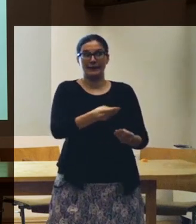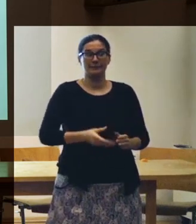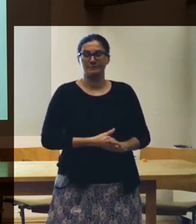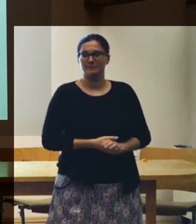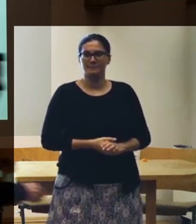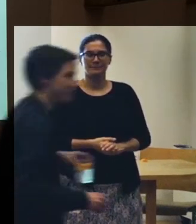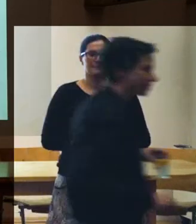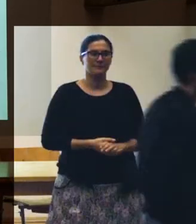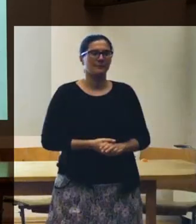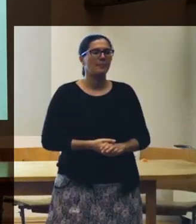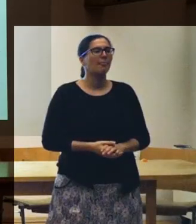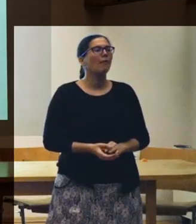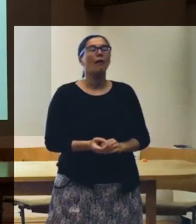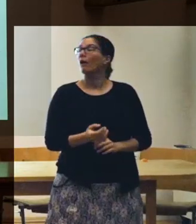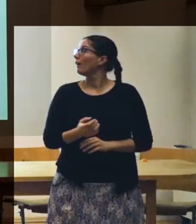Takže